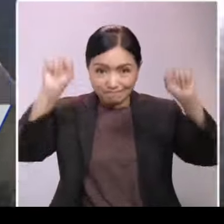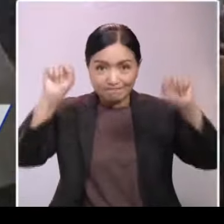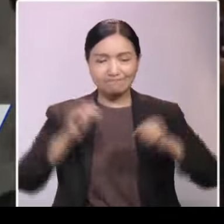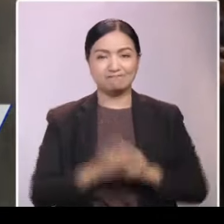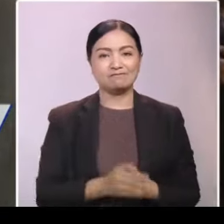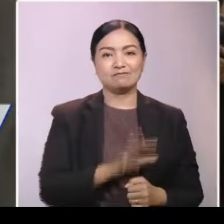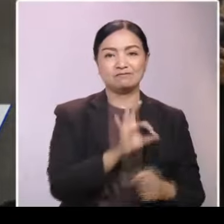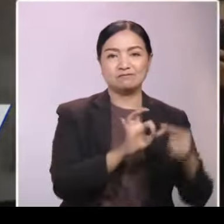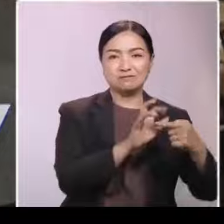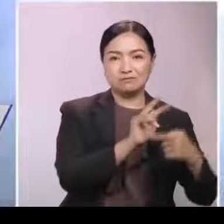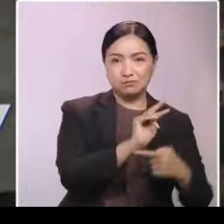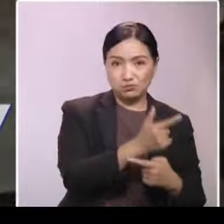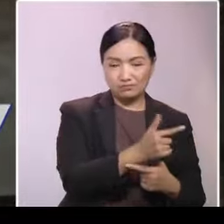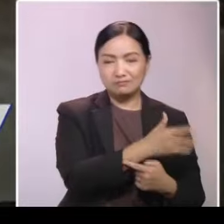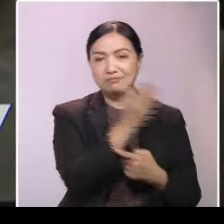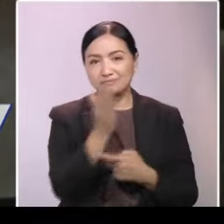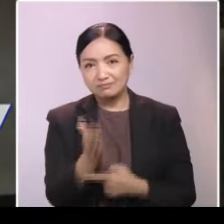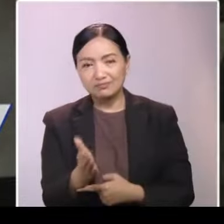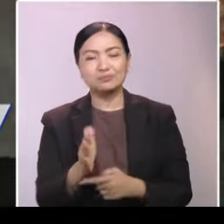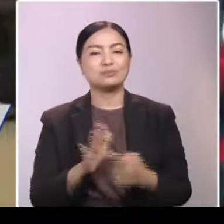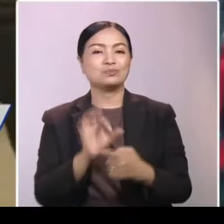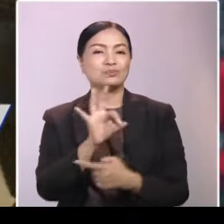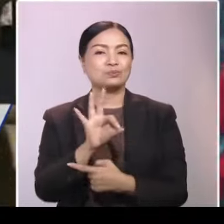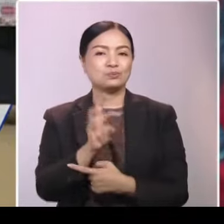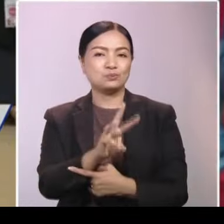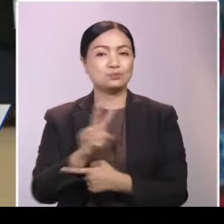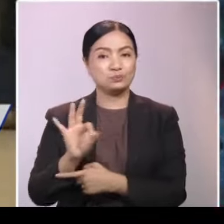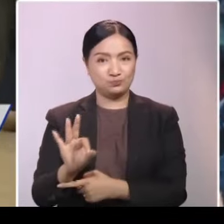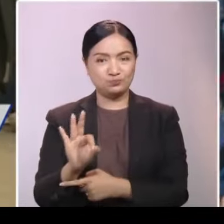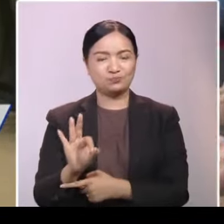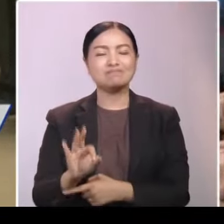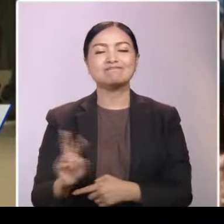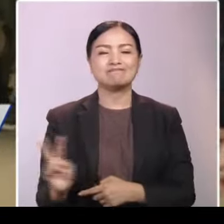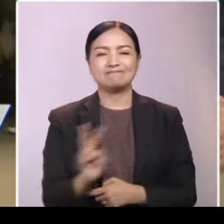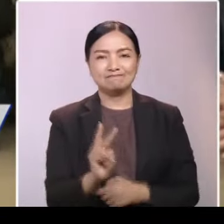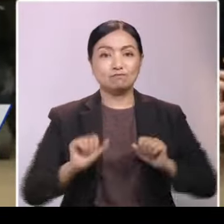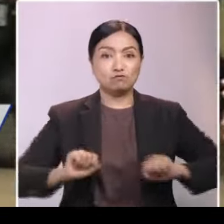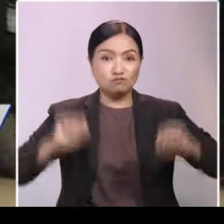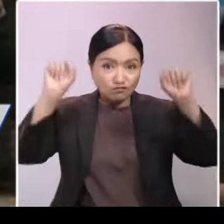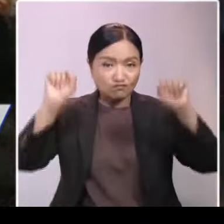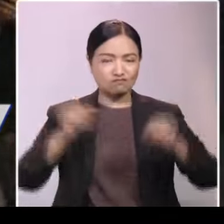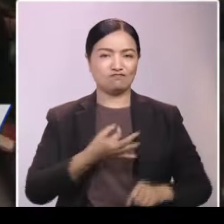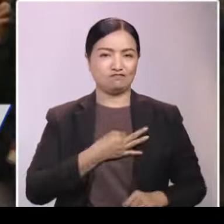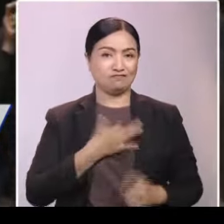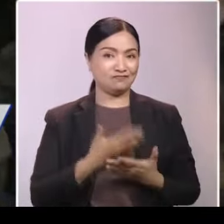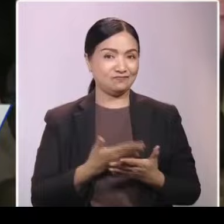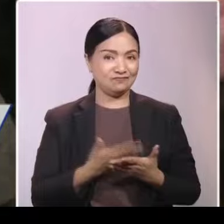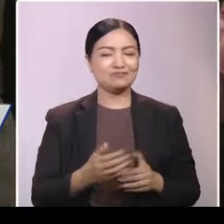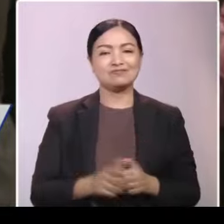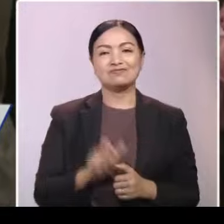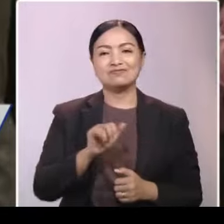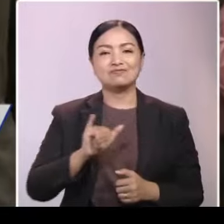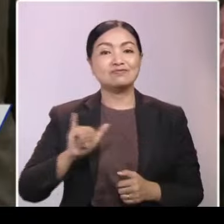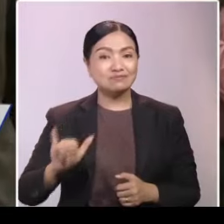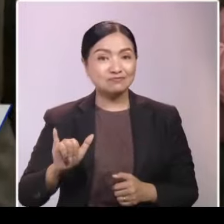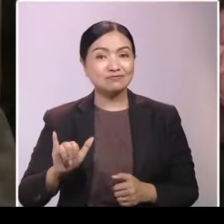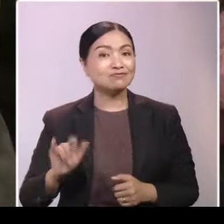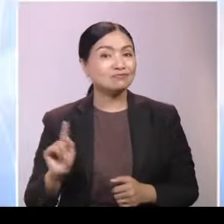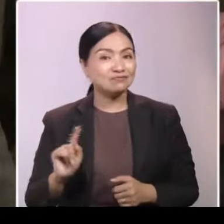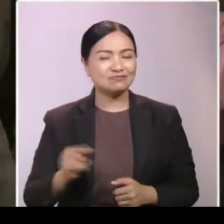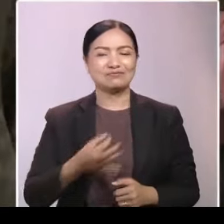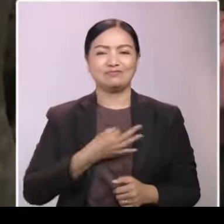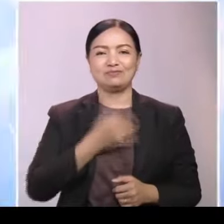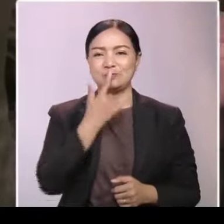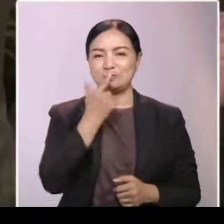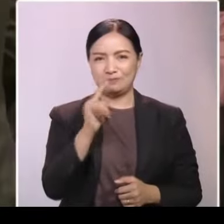ทั้งฟ้างจิรพงศ์ศิลาชัยและเวฟวีรพลวิชุมาครับ2นักยกเหล็กเหรียญเงินและออยสุรจนาคำเบ้าเห